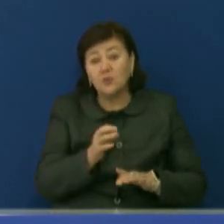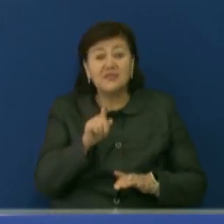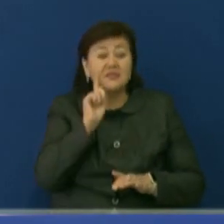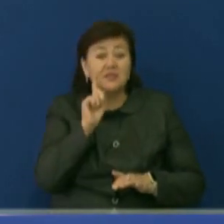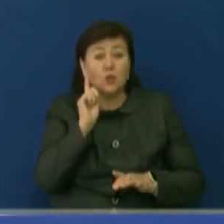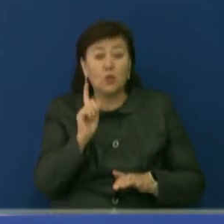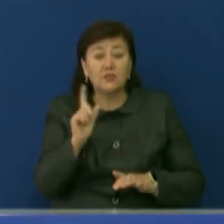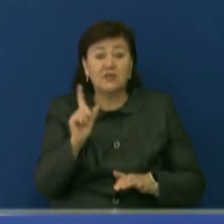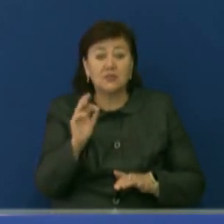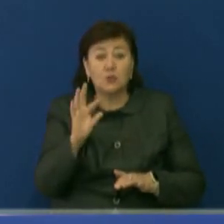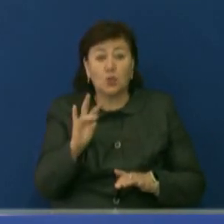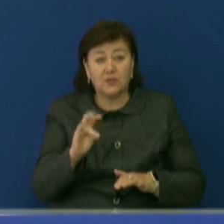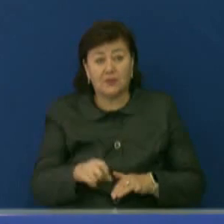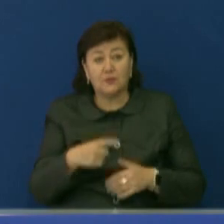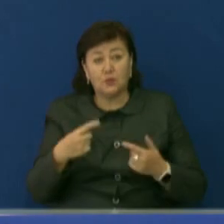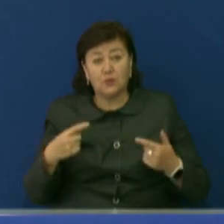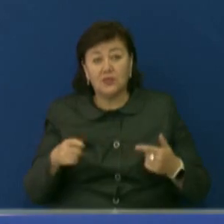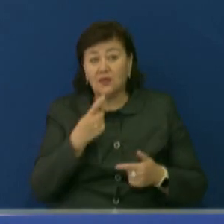страны находятся в красной зоне.